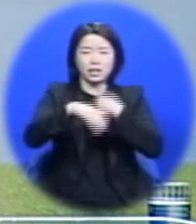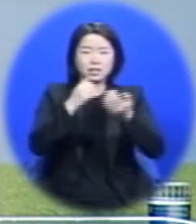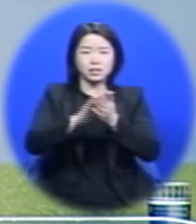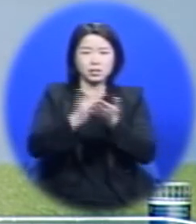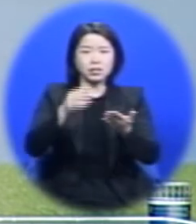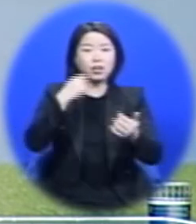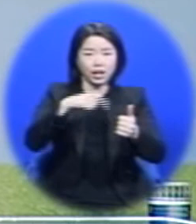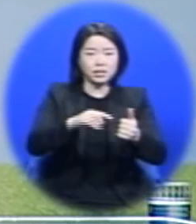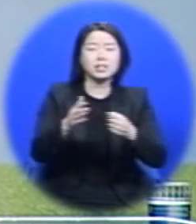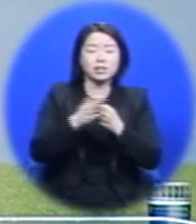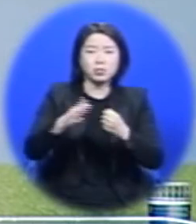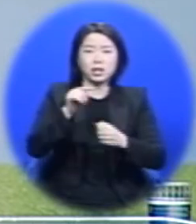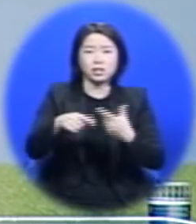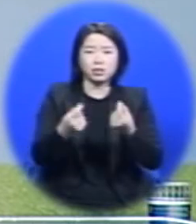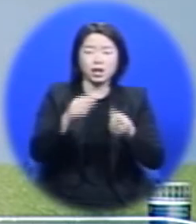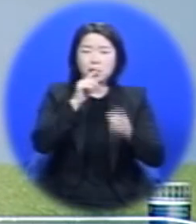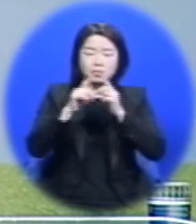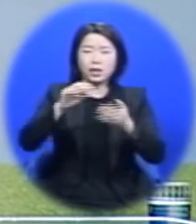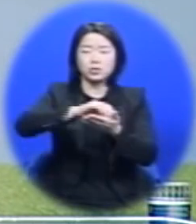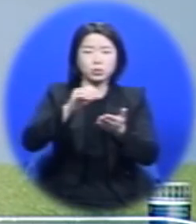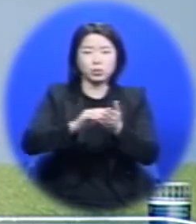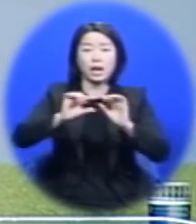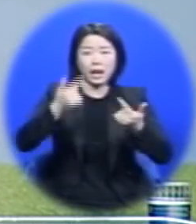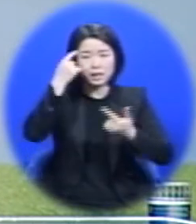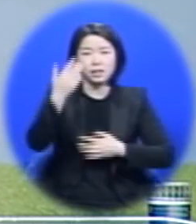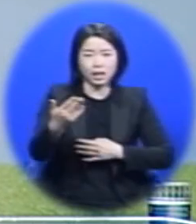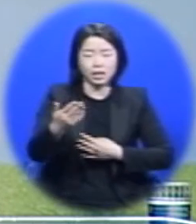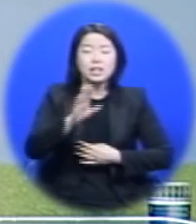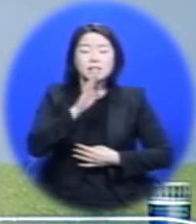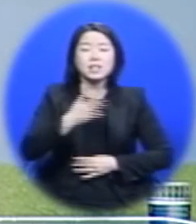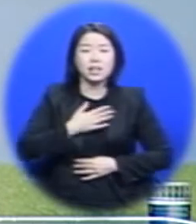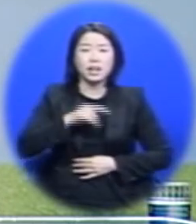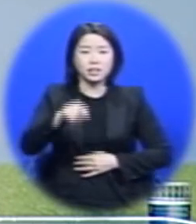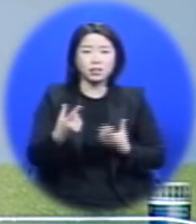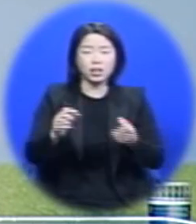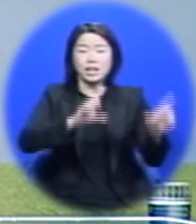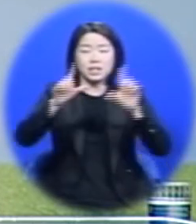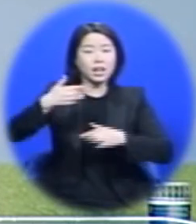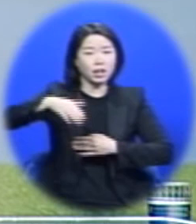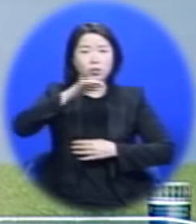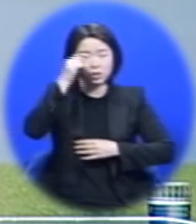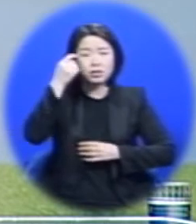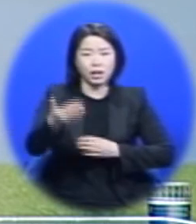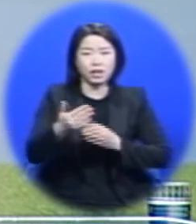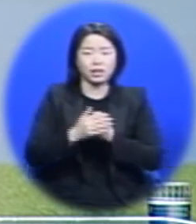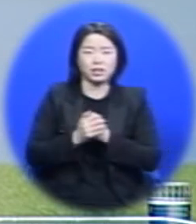가르치니까 그렇게 말하는 것 정도는 아닌가? 진짜 내가 그렇게 살아가고 있는가?